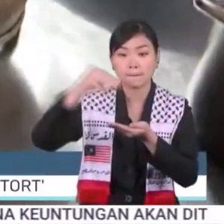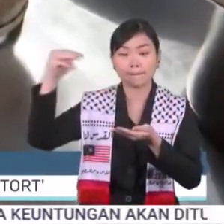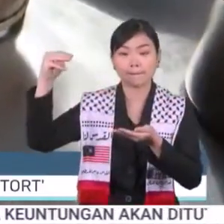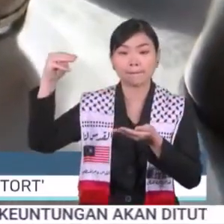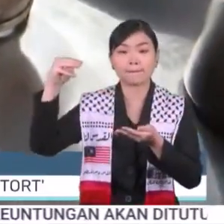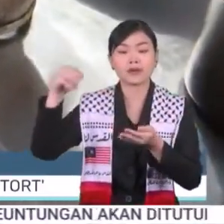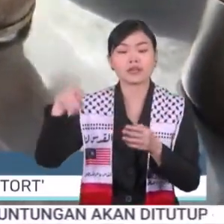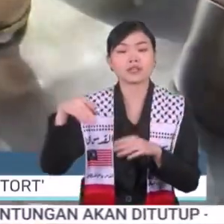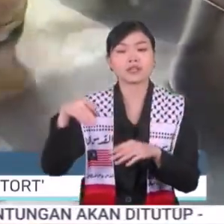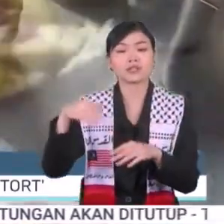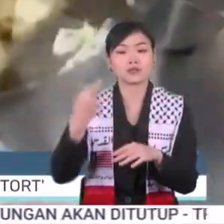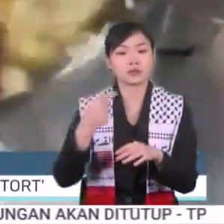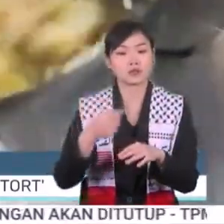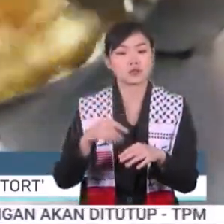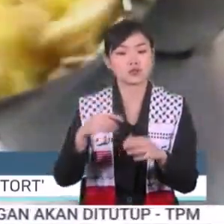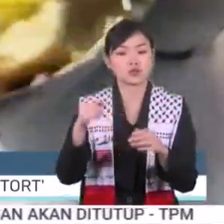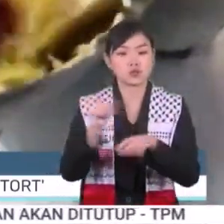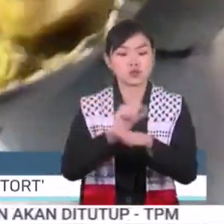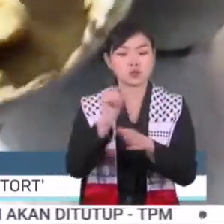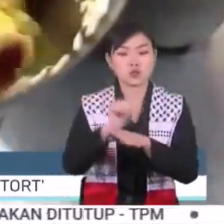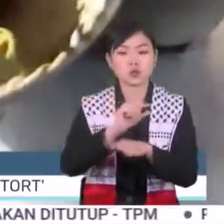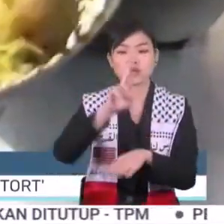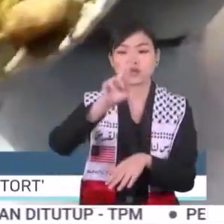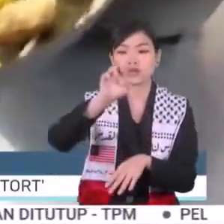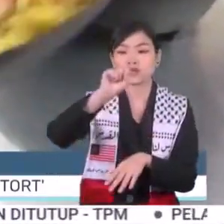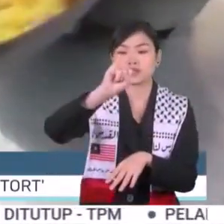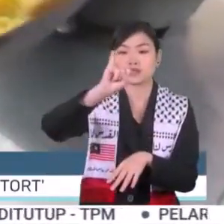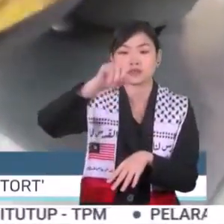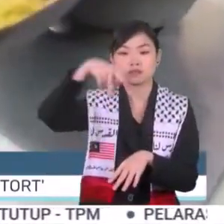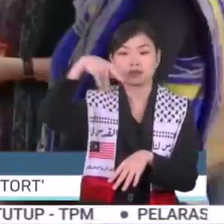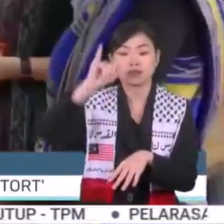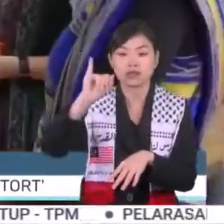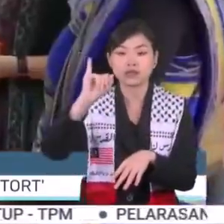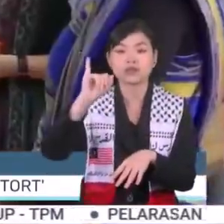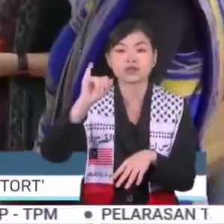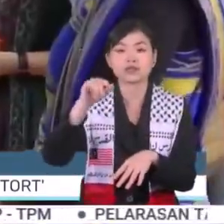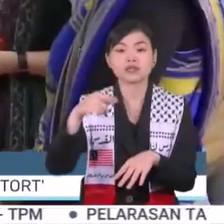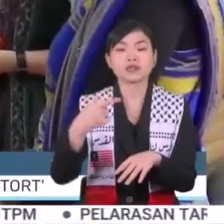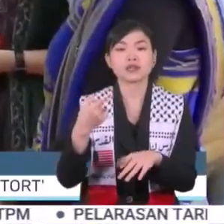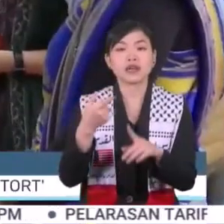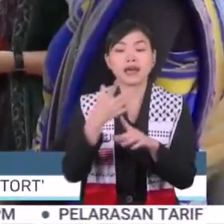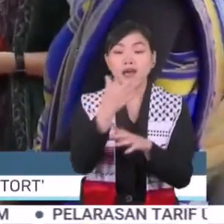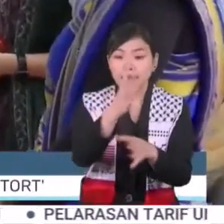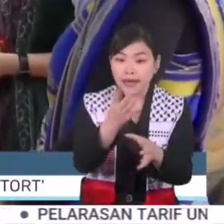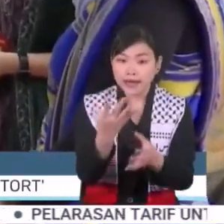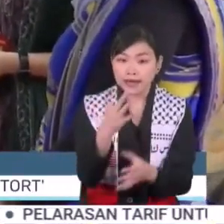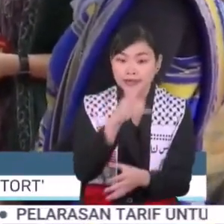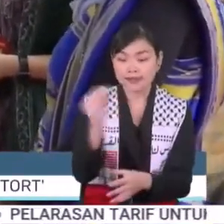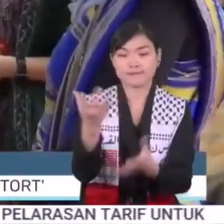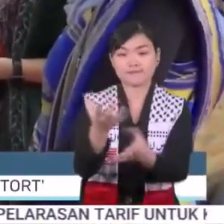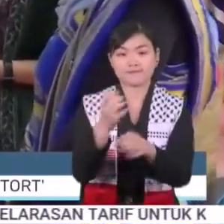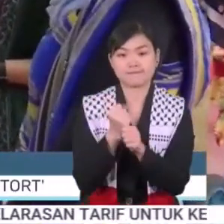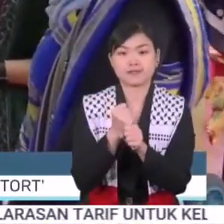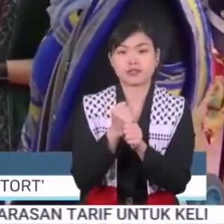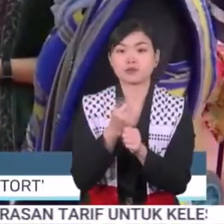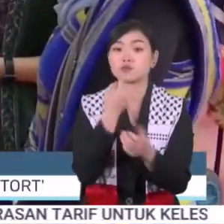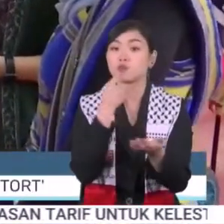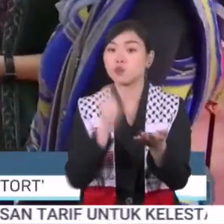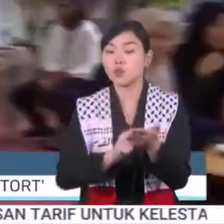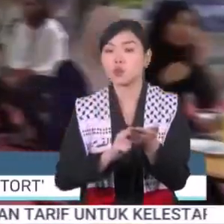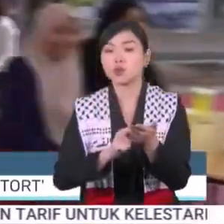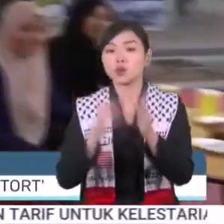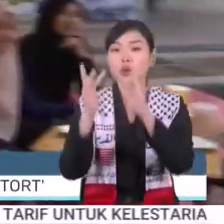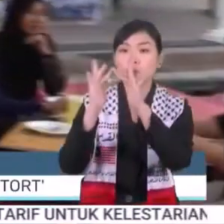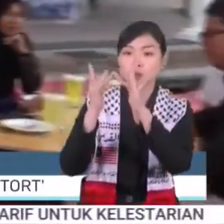mengekalkan resepi warisan bukan hanya memiliki Pelanggan dari dalam negara malah turut mendapat pesanan secara dalam talian dari